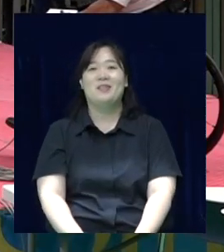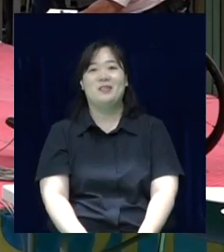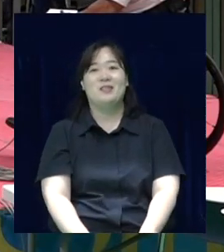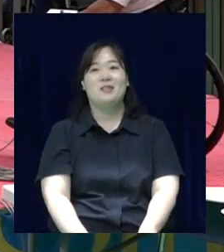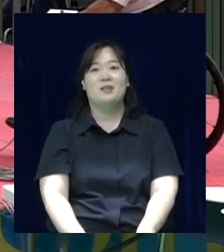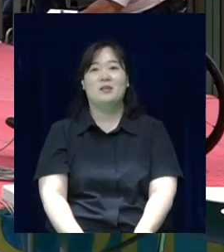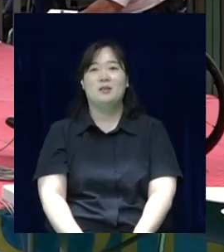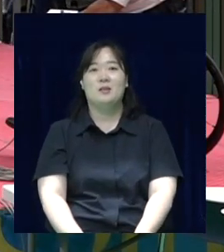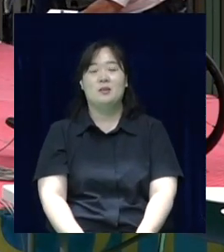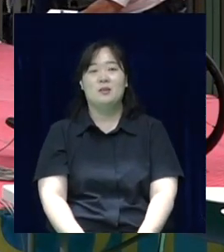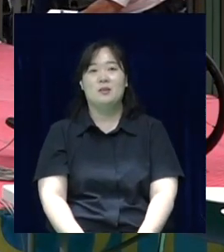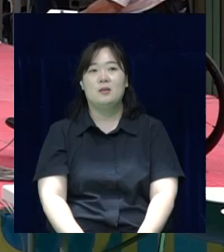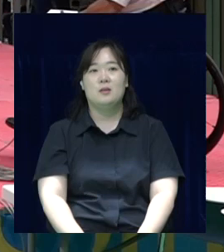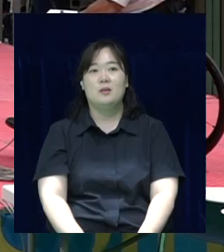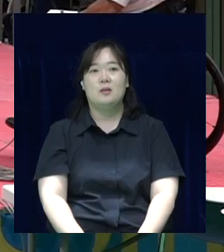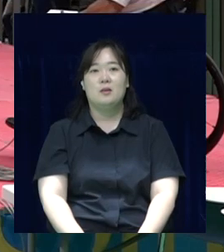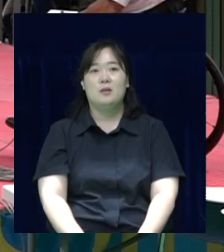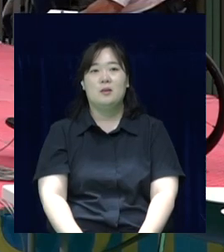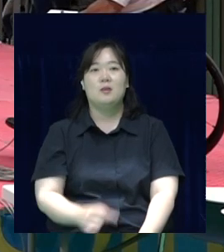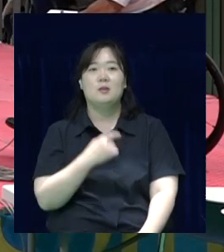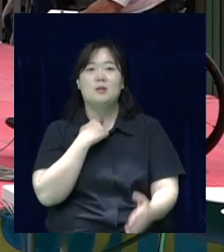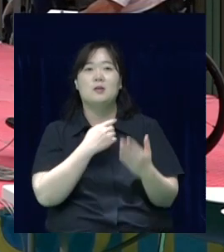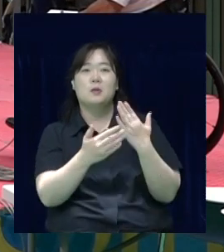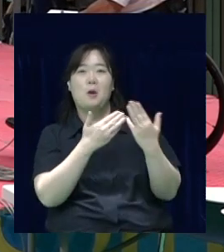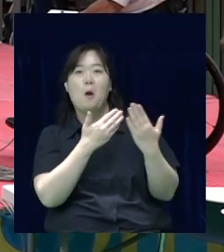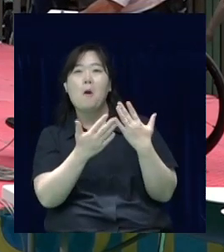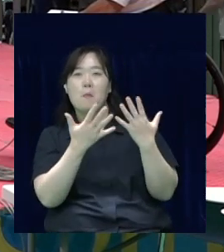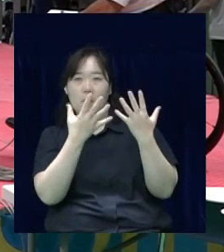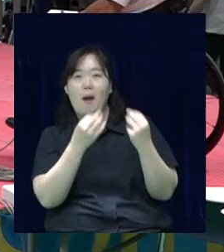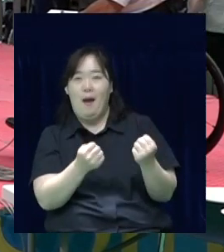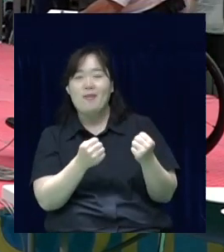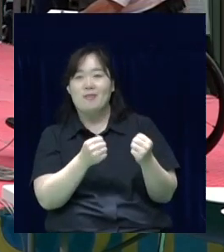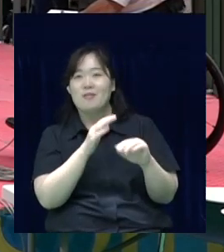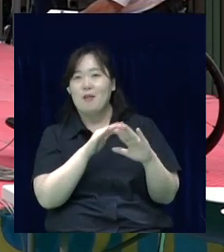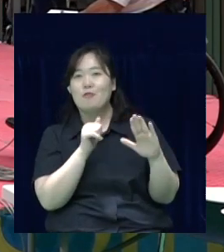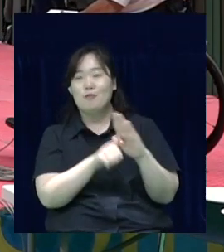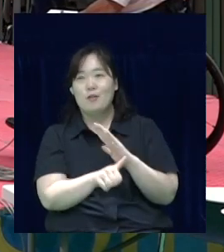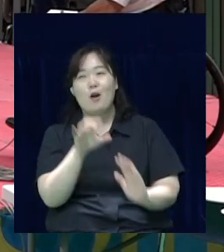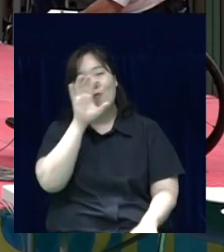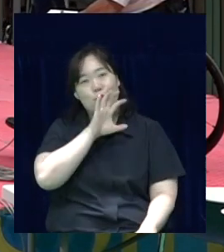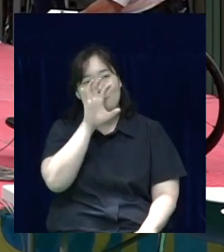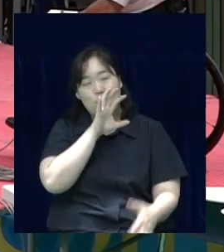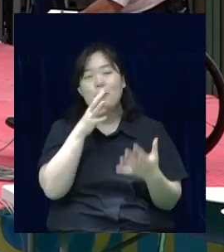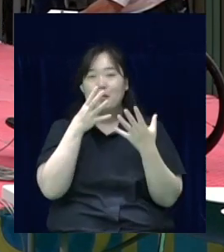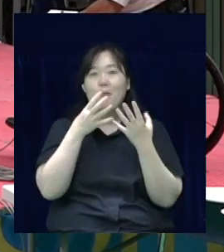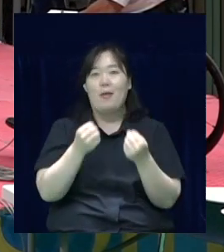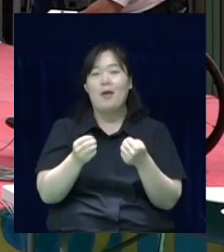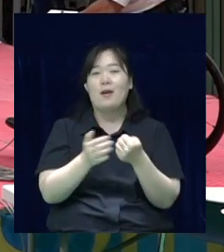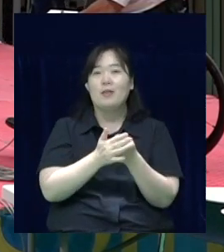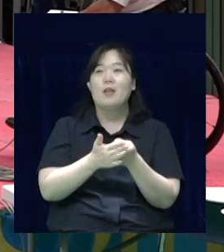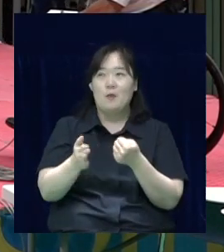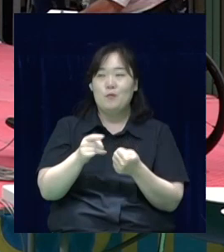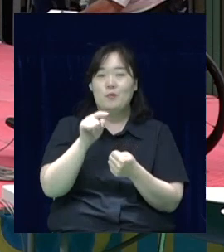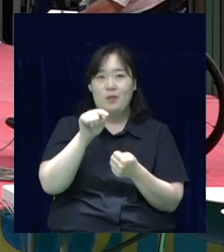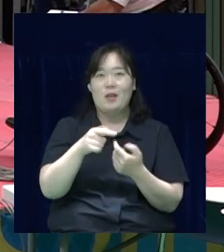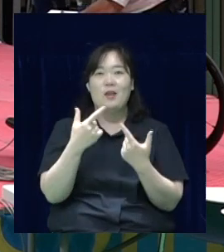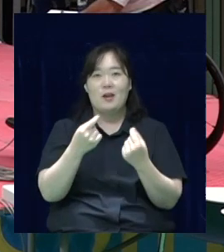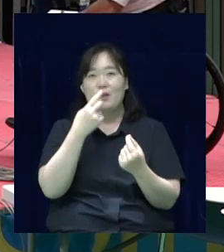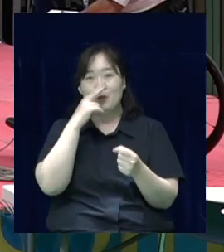예. 그만큼 또 이제 그런 경험들이 많은 선수다라고 또 훈련을 많이 했기 때문에 네. 이런 동작을 할 수 있는 거거든요.